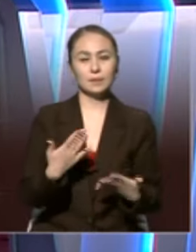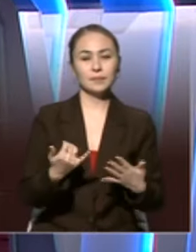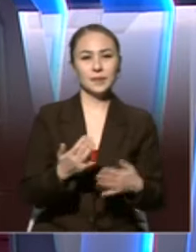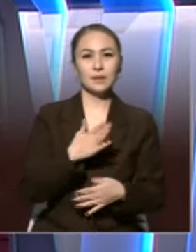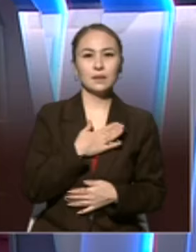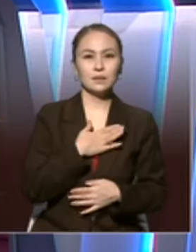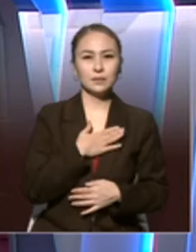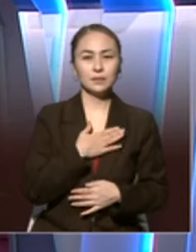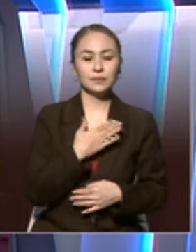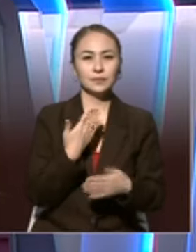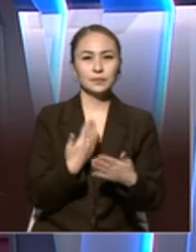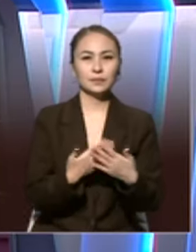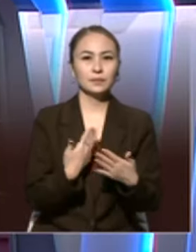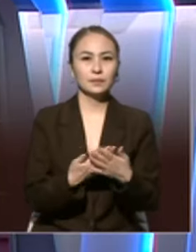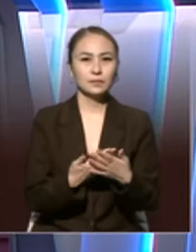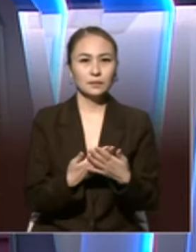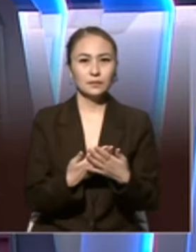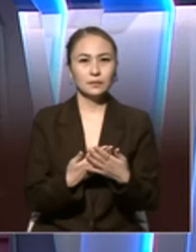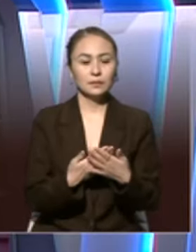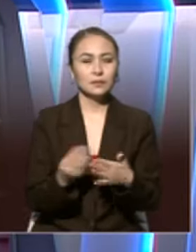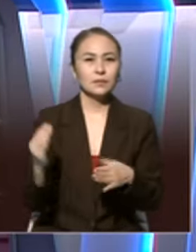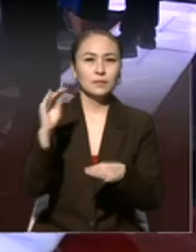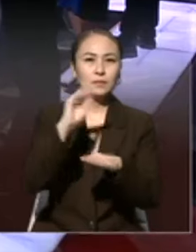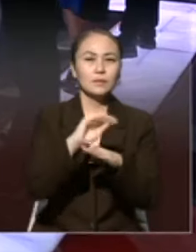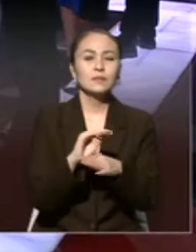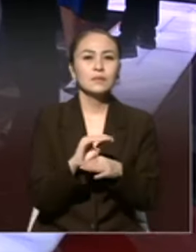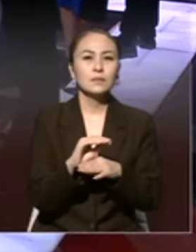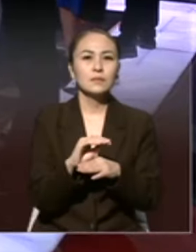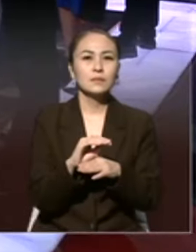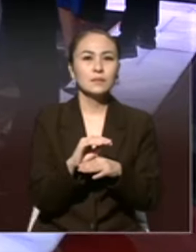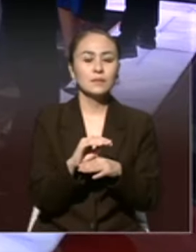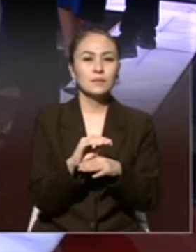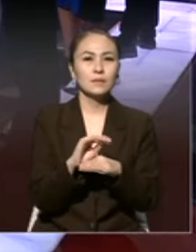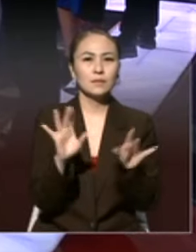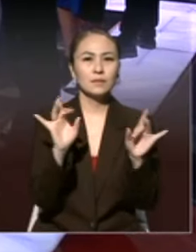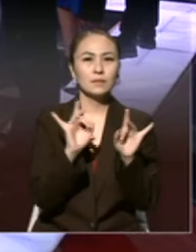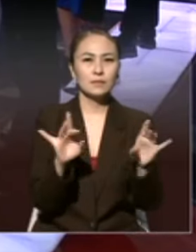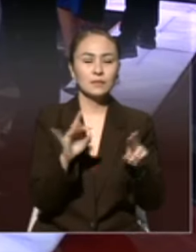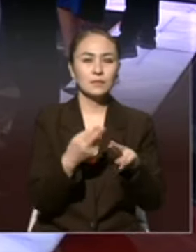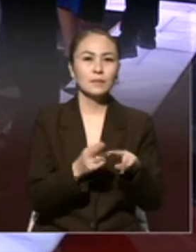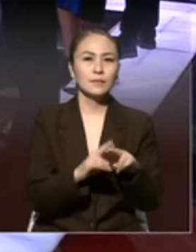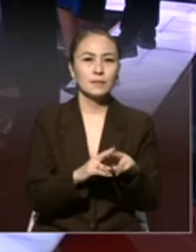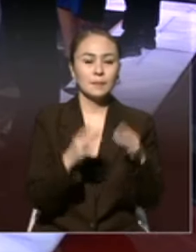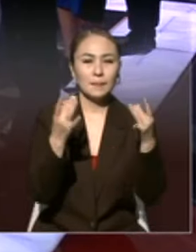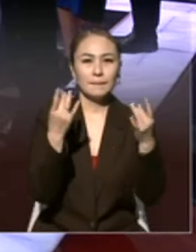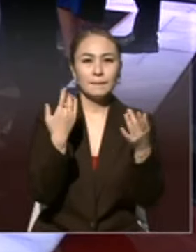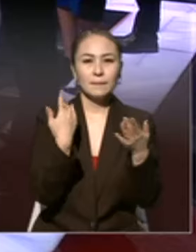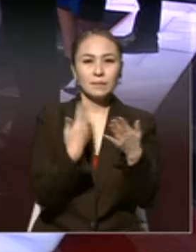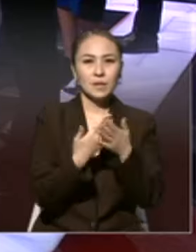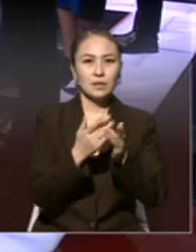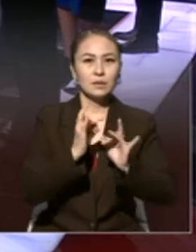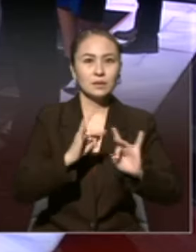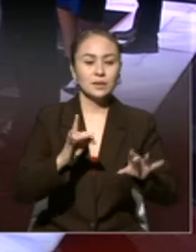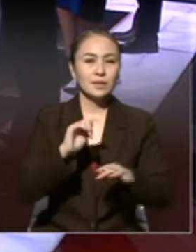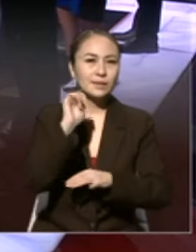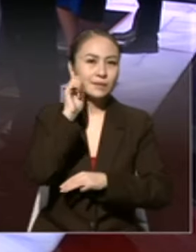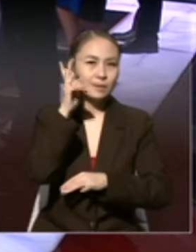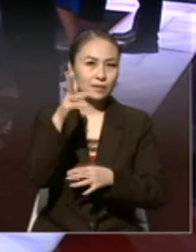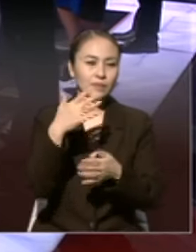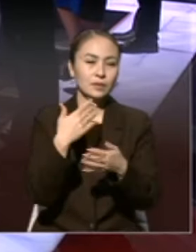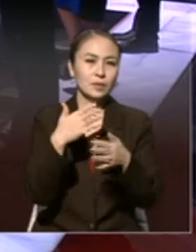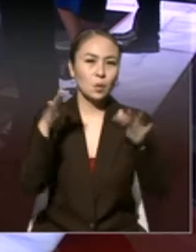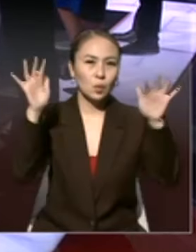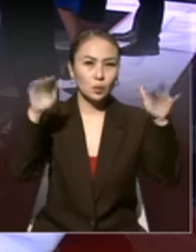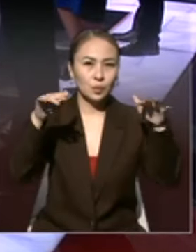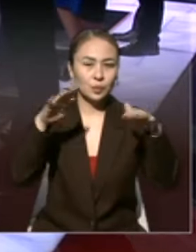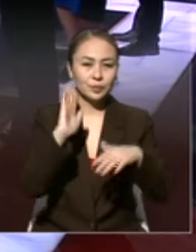болжаммен міне қазір енді жығылғанға жұдырық деп гидрометтің айтып отырған мысалға мәліметі, міне ертеңдер нөсер